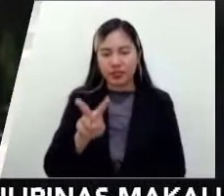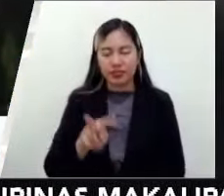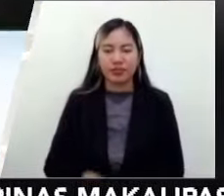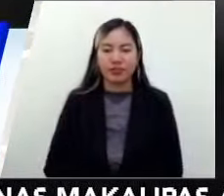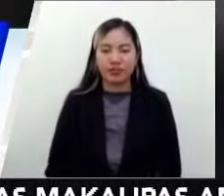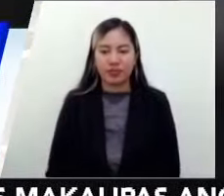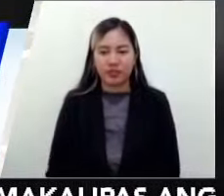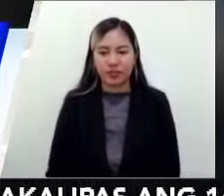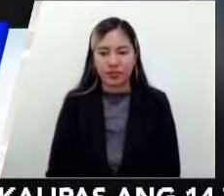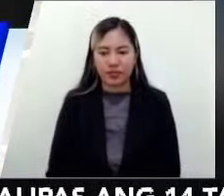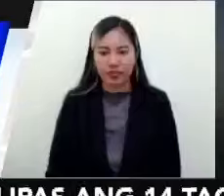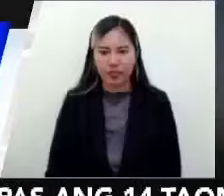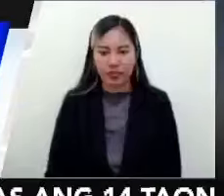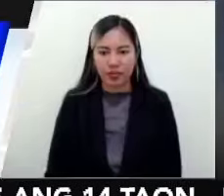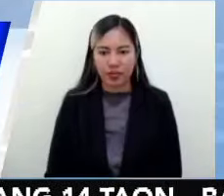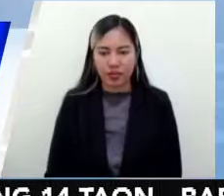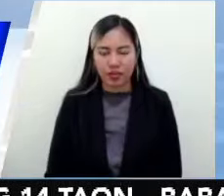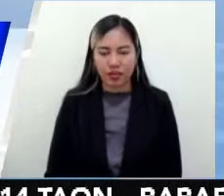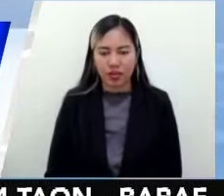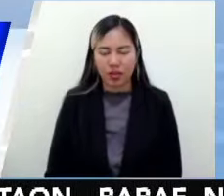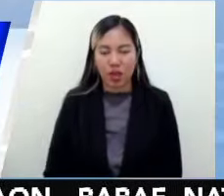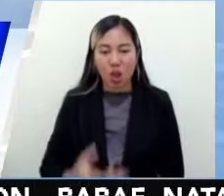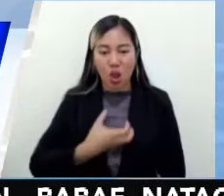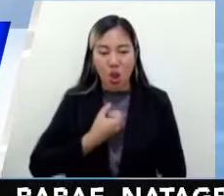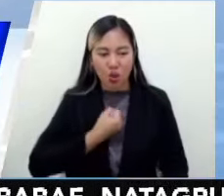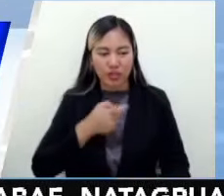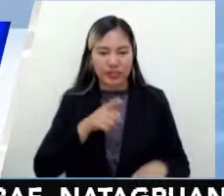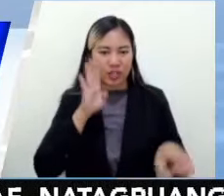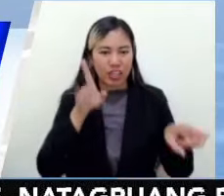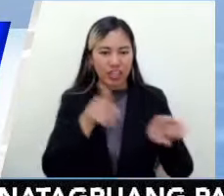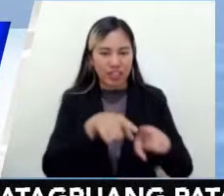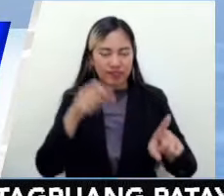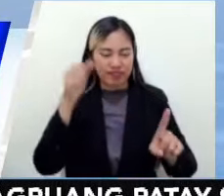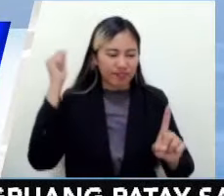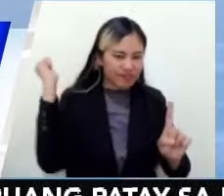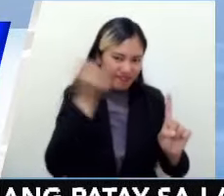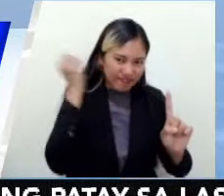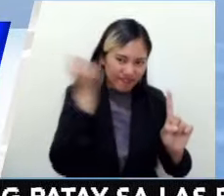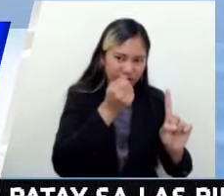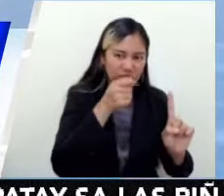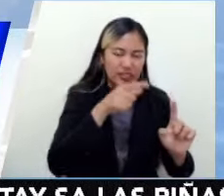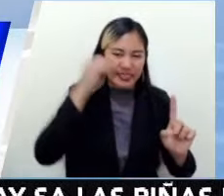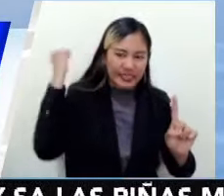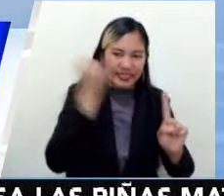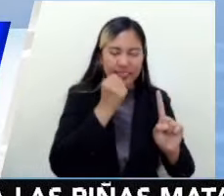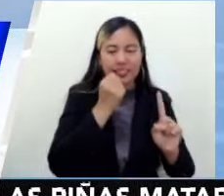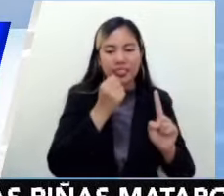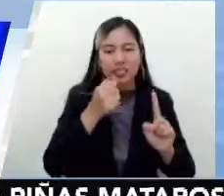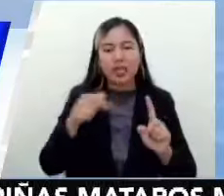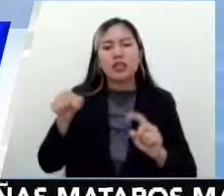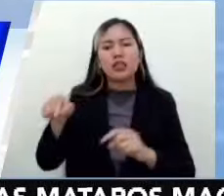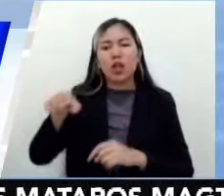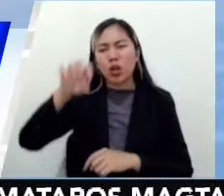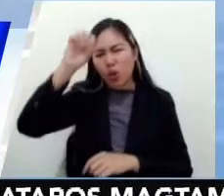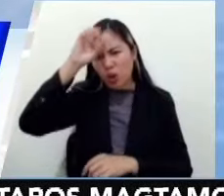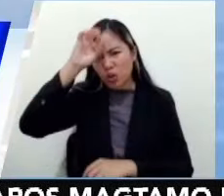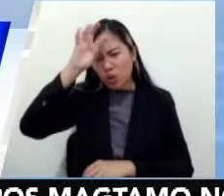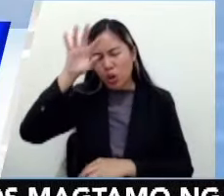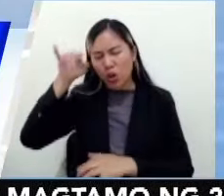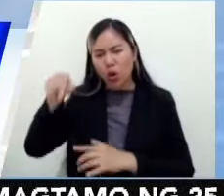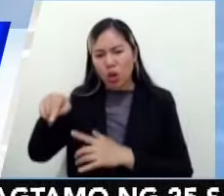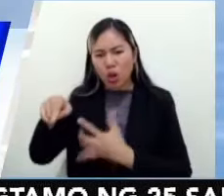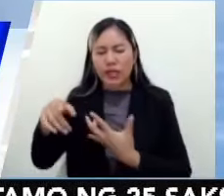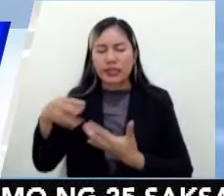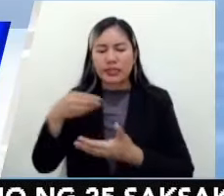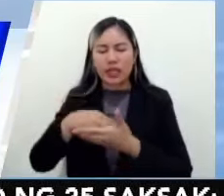Sariling kapatid ang tinaga ng isang lolo sa Barangay Navotas, Lawag, Ilocos Norte. Ayon sa mga otoridad, kahit duguan, nakahingi